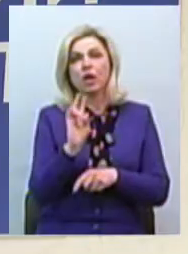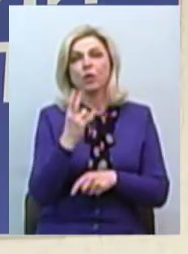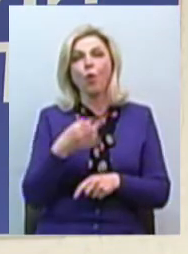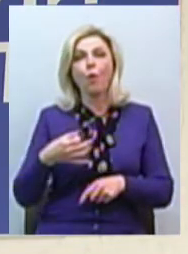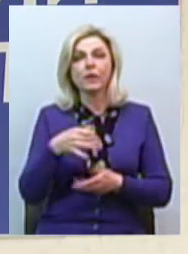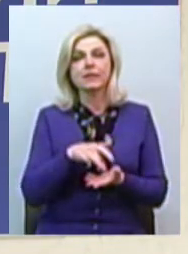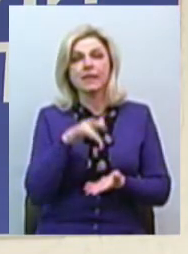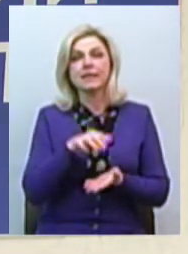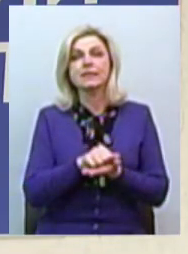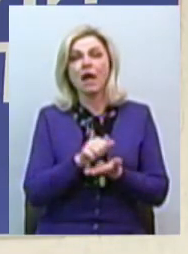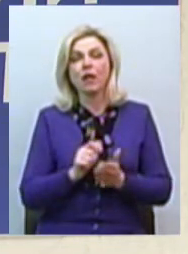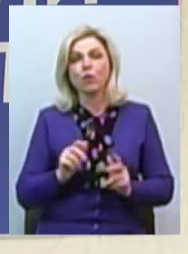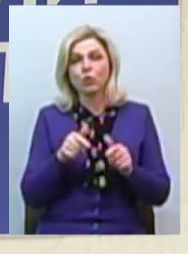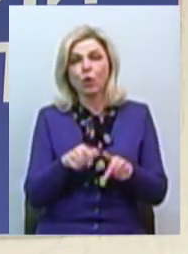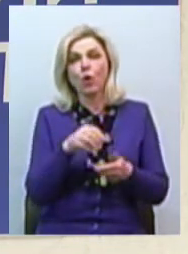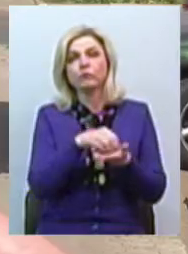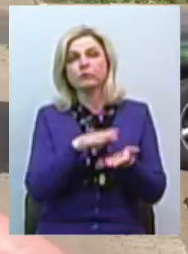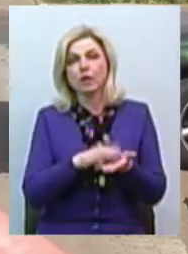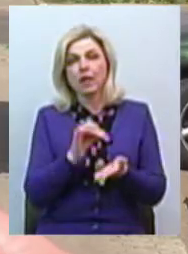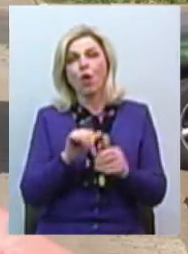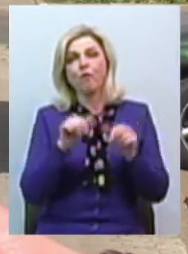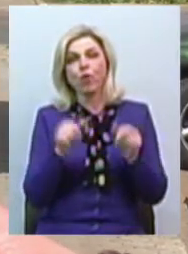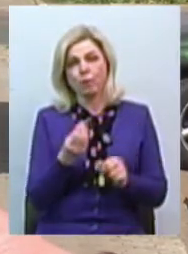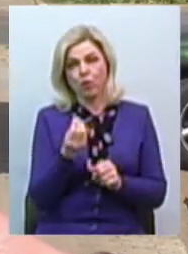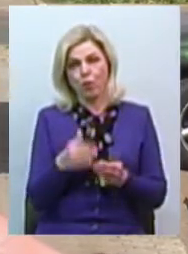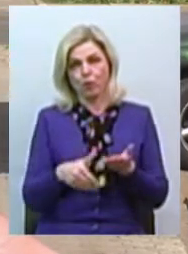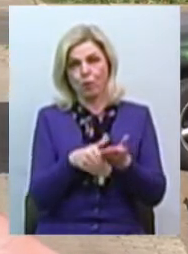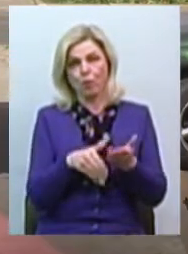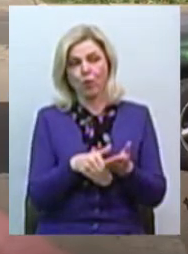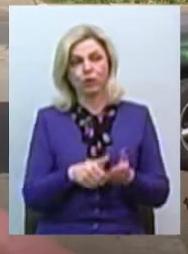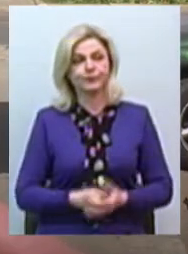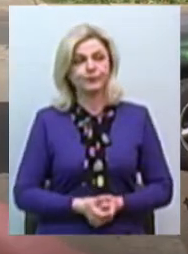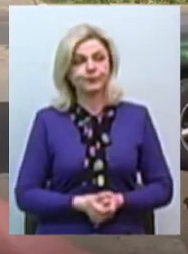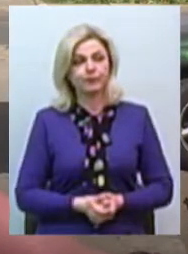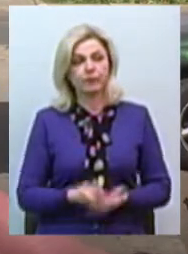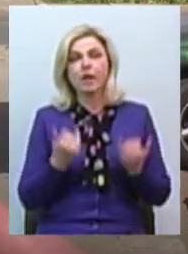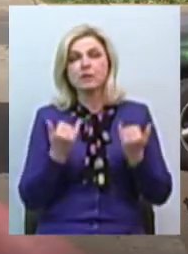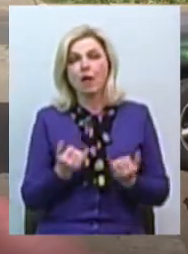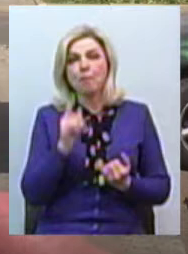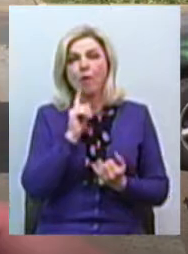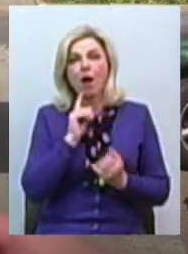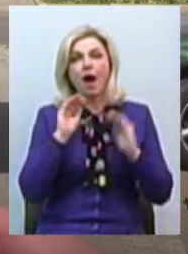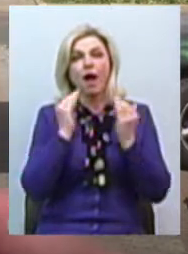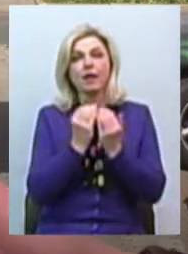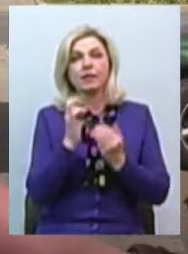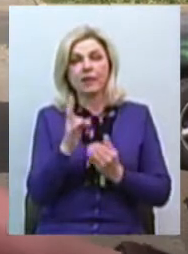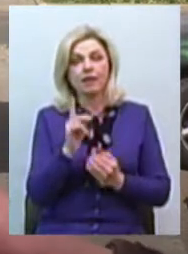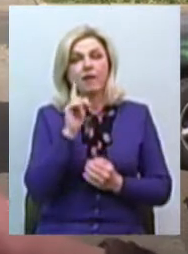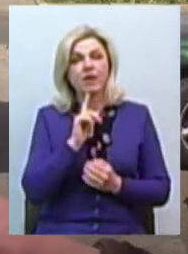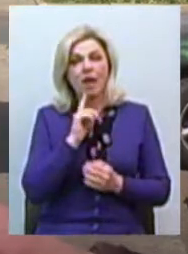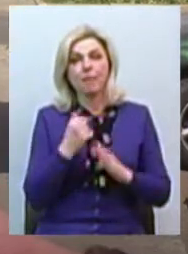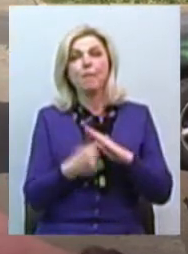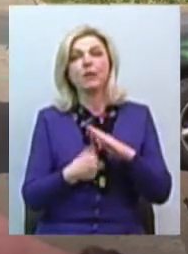центру зайнятості, щоб стати на облік та оформити грошову допомогу. Зараз, поки карантин, тимчасово